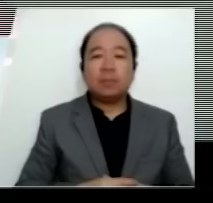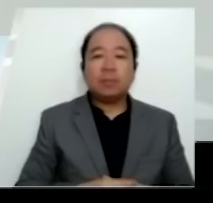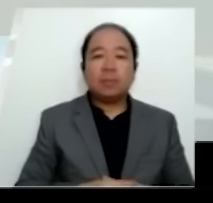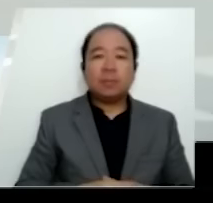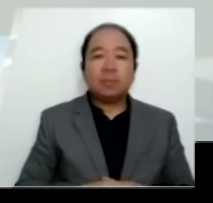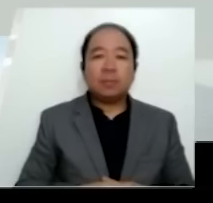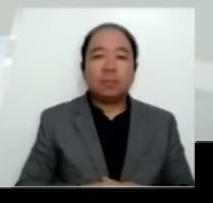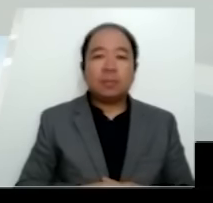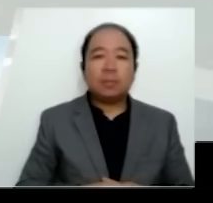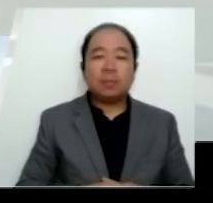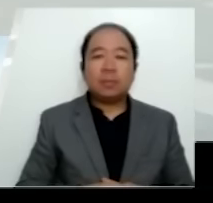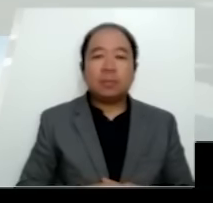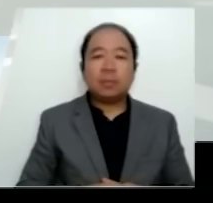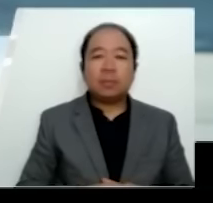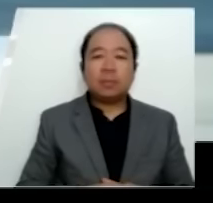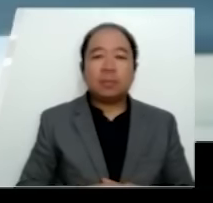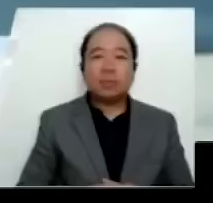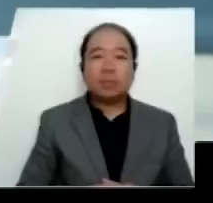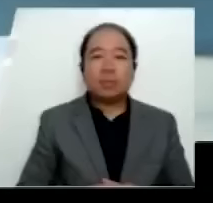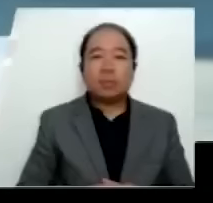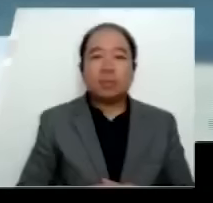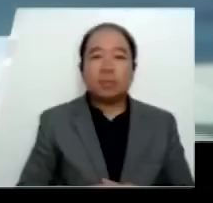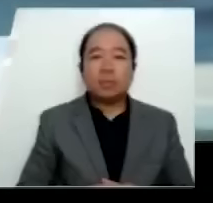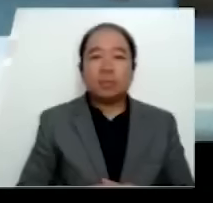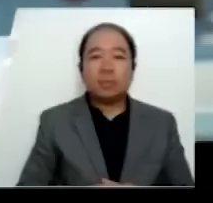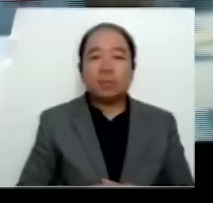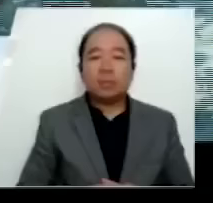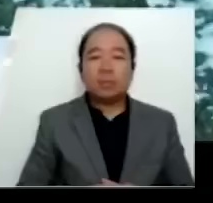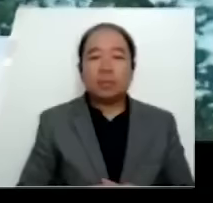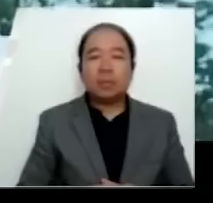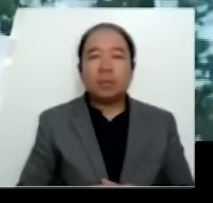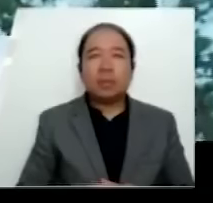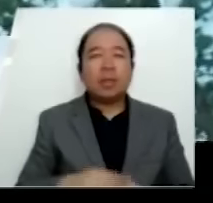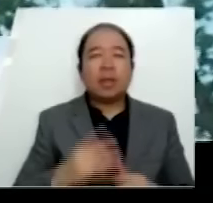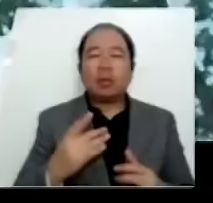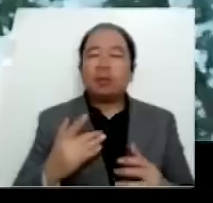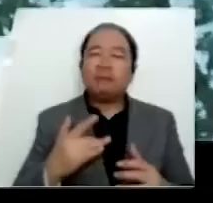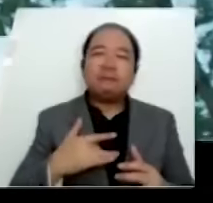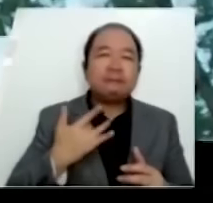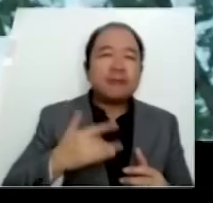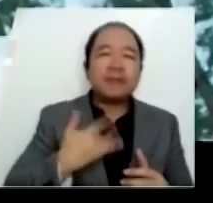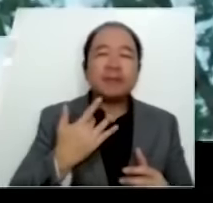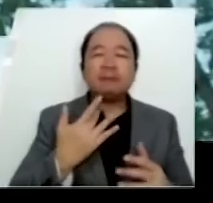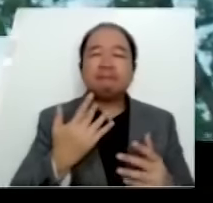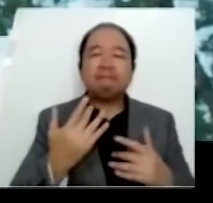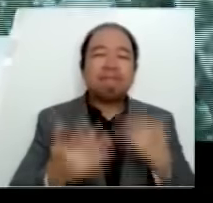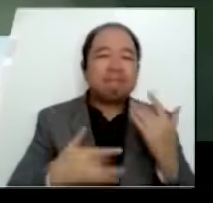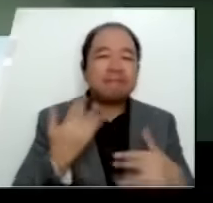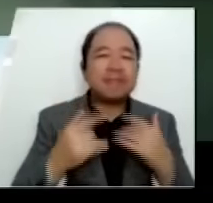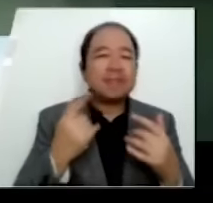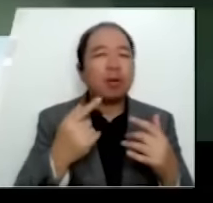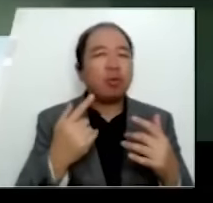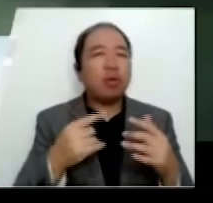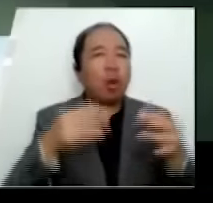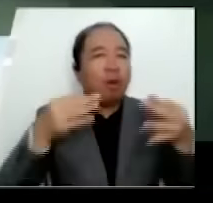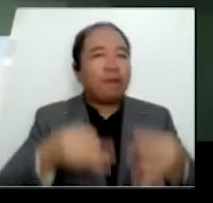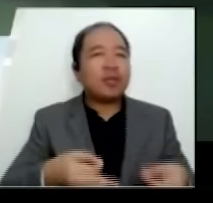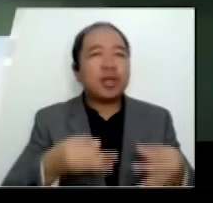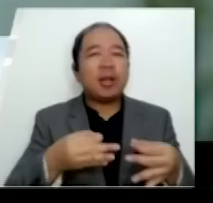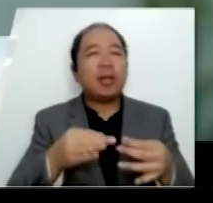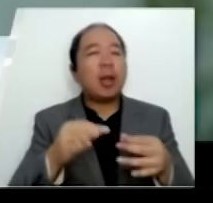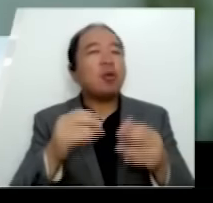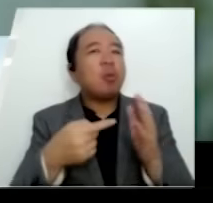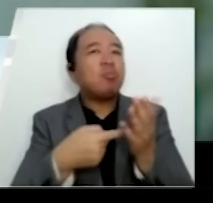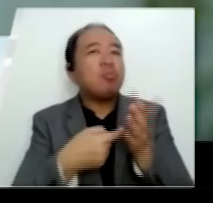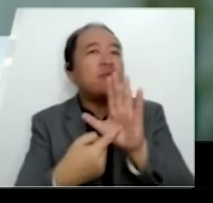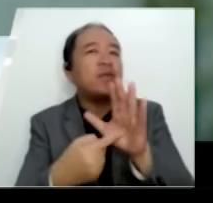This 2024. Puno ng feels ang official trailer ng comeback movie na Hello Love Again ni na Alden Richards